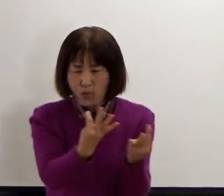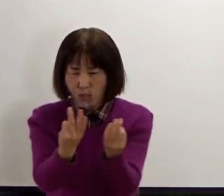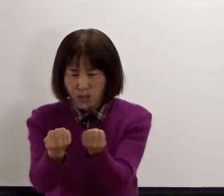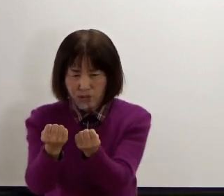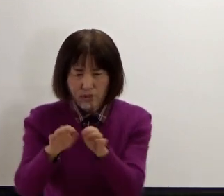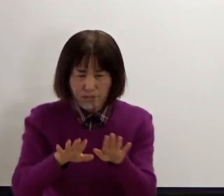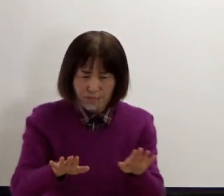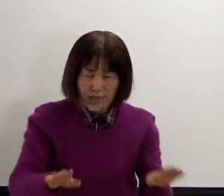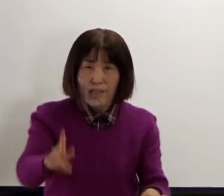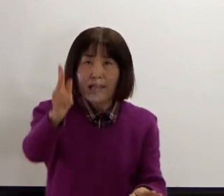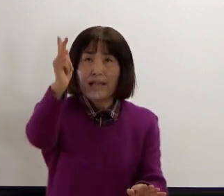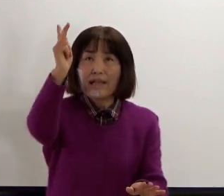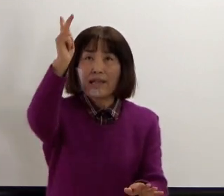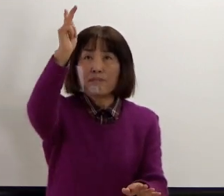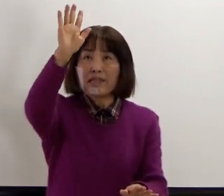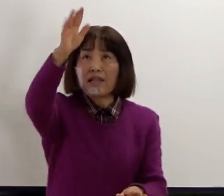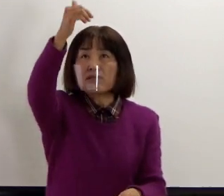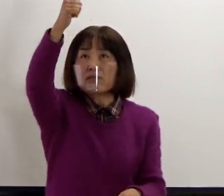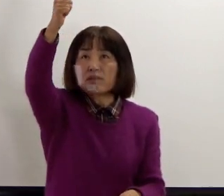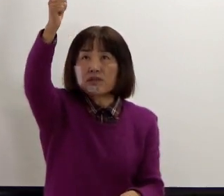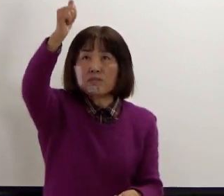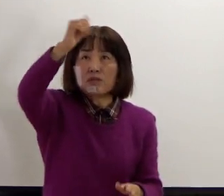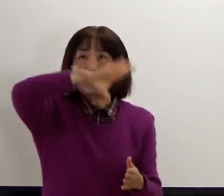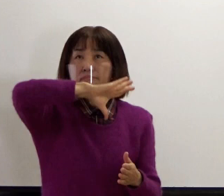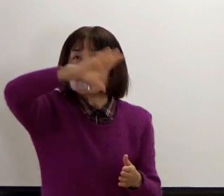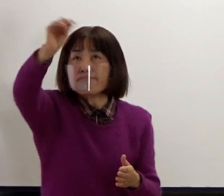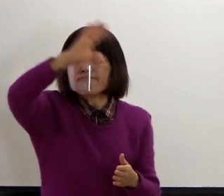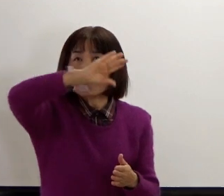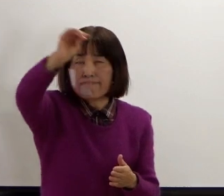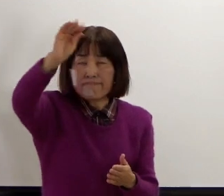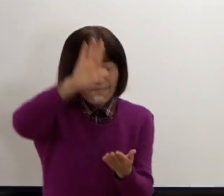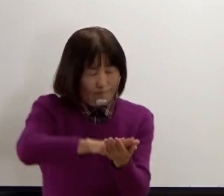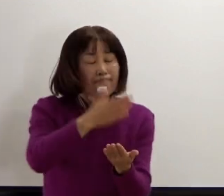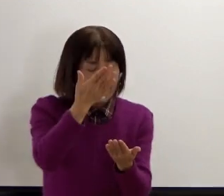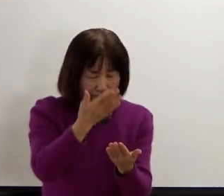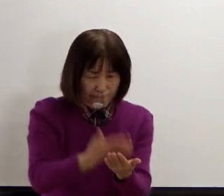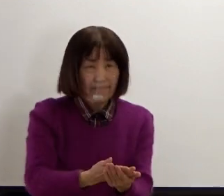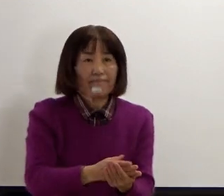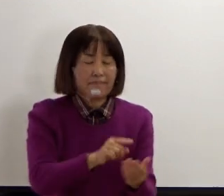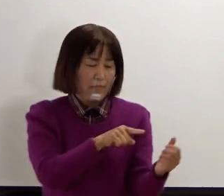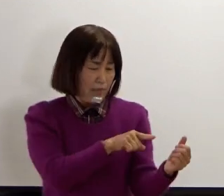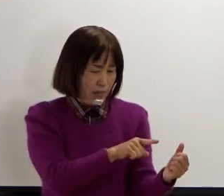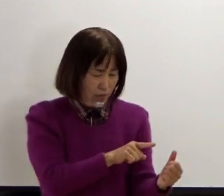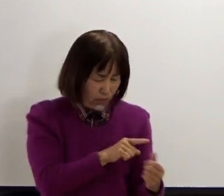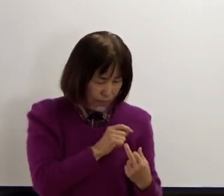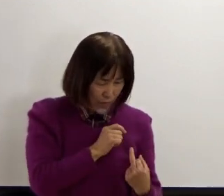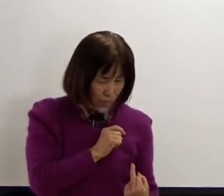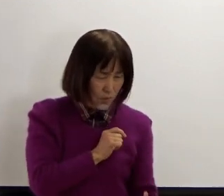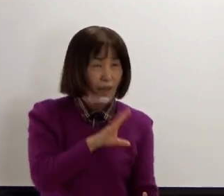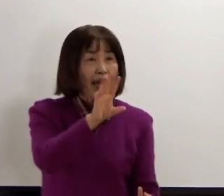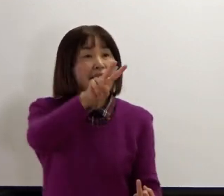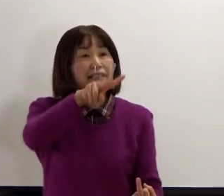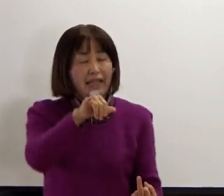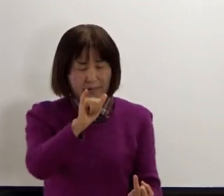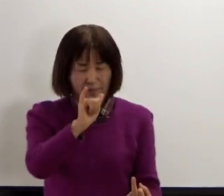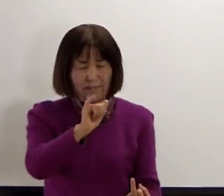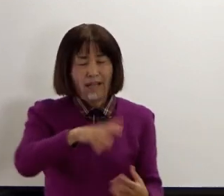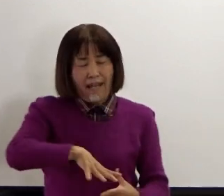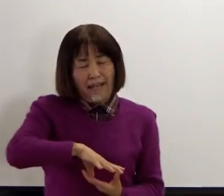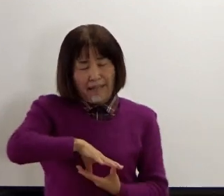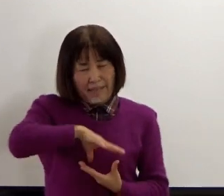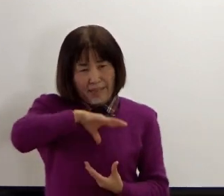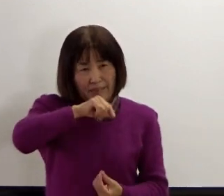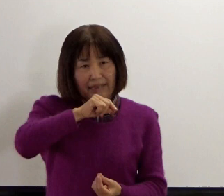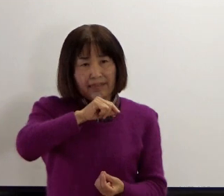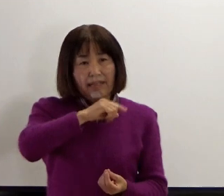されていて、イスラエルの多くの子らをその神である主のもとに立ち返らせる。彼はエリアの霊